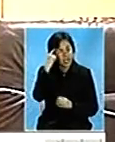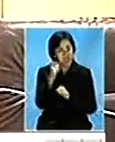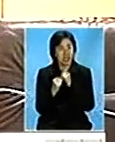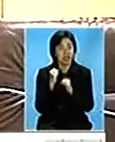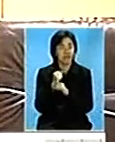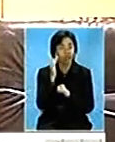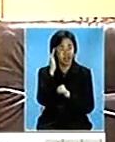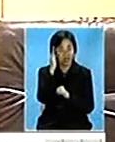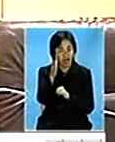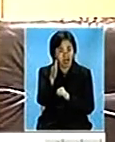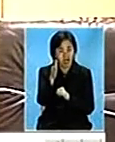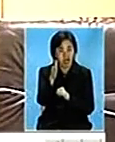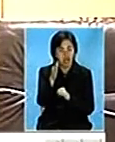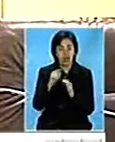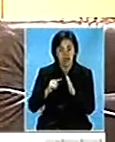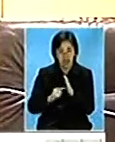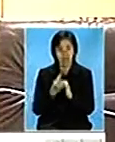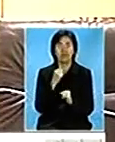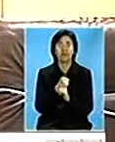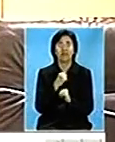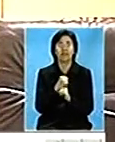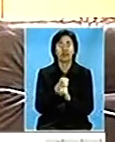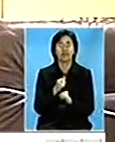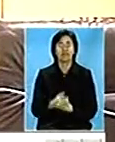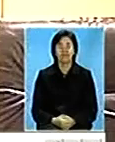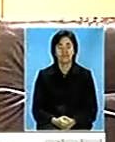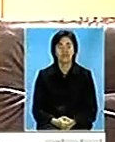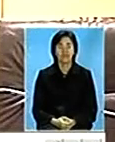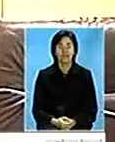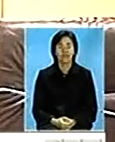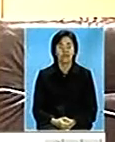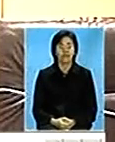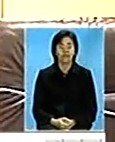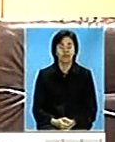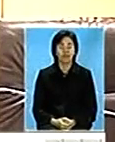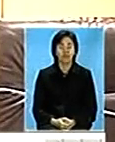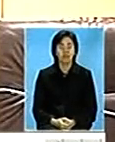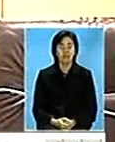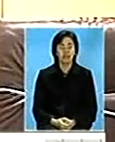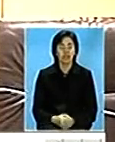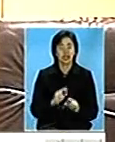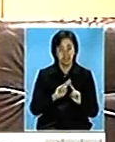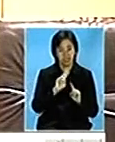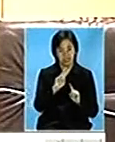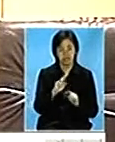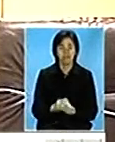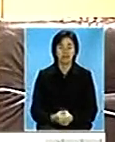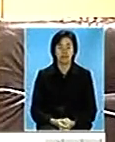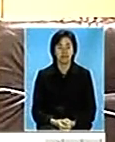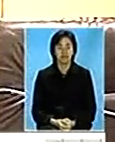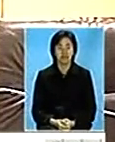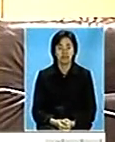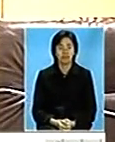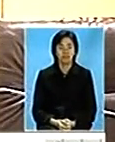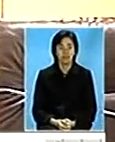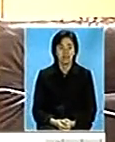านี้คงจะได้เริ่มลงมือครับส่วนคำตอบคำถามที่2เนื่องม